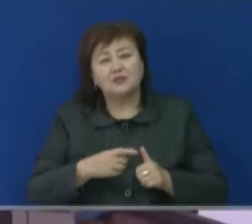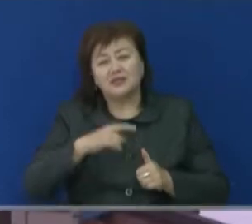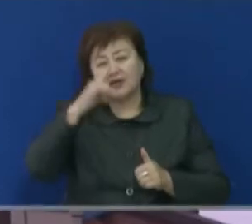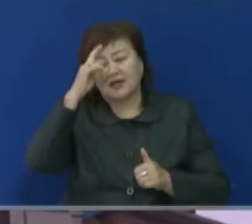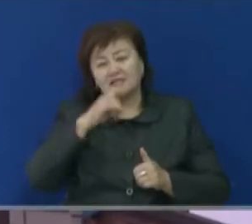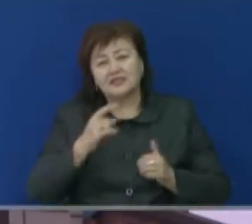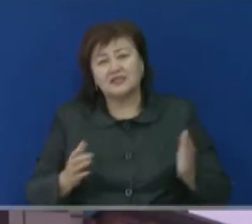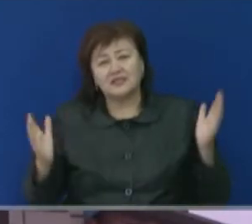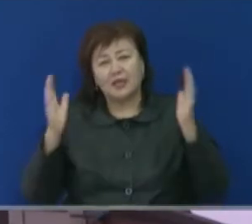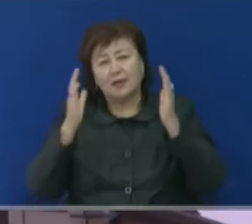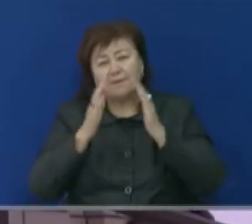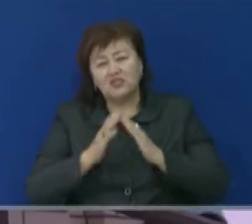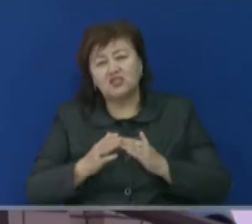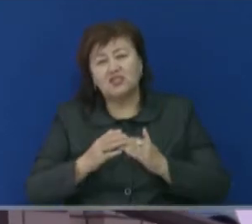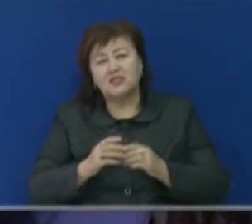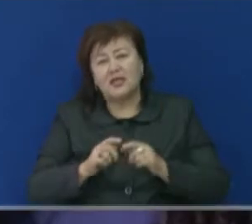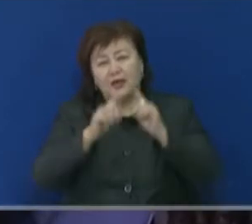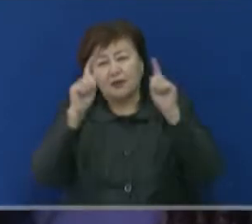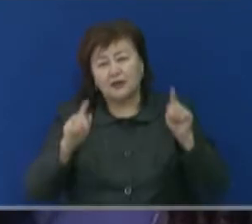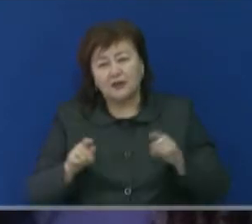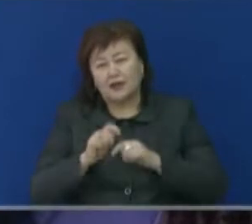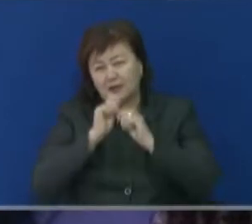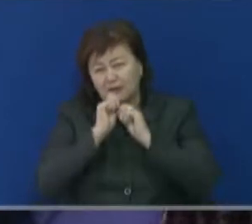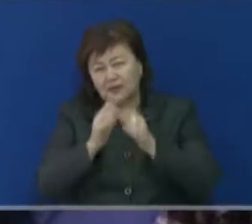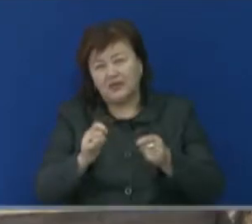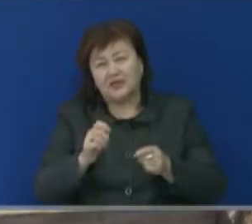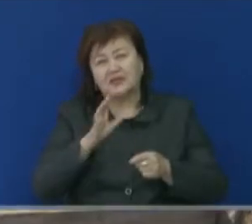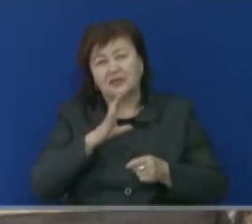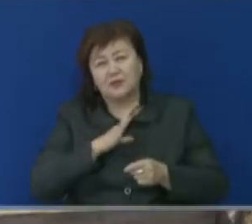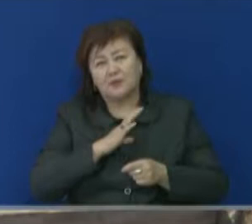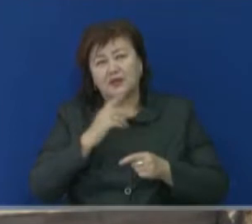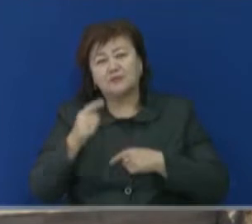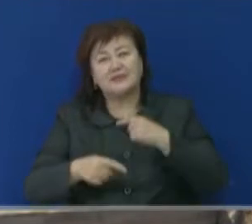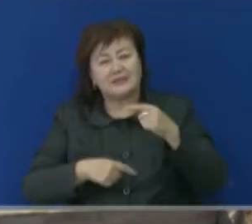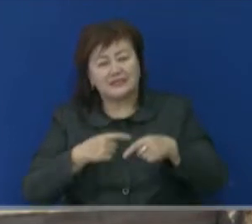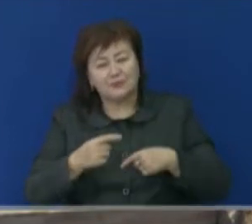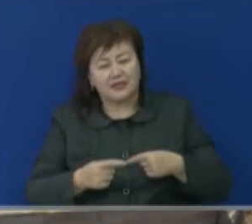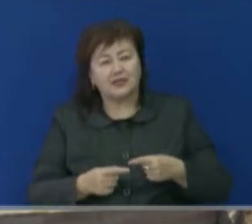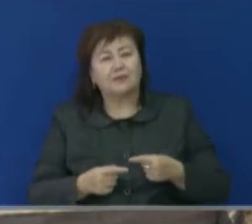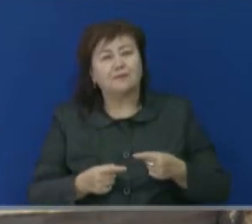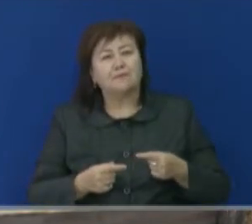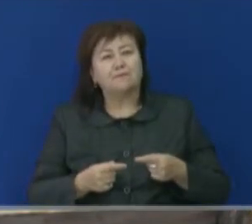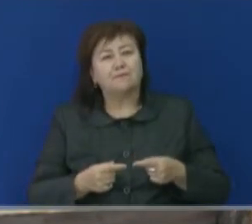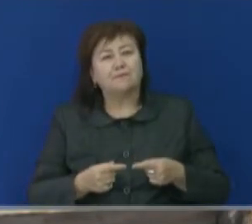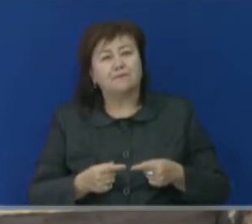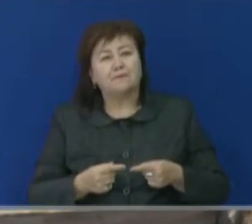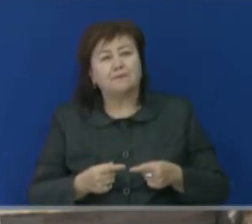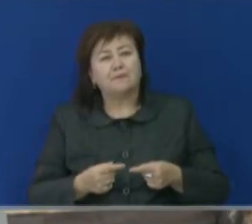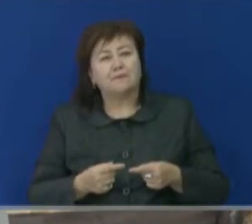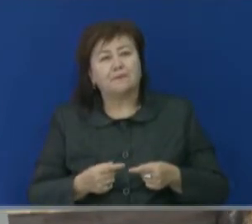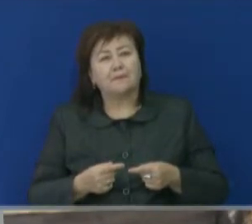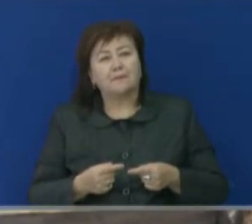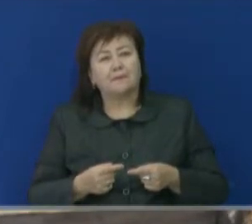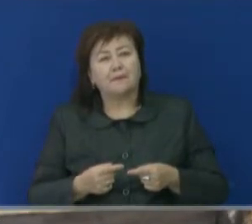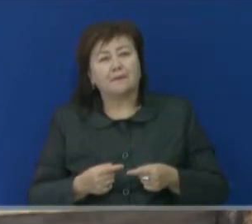табысталды. Мешіттің бас имамы болып Рысқали Балтабаев тағайындалды. Бұл жерде бөлмелері жаңағы 100 адам ер адамдарға